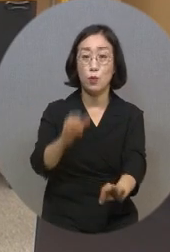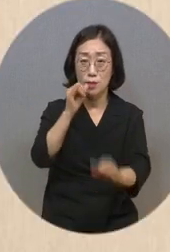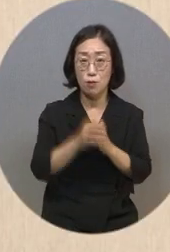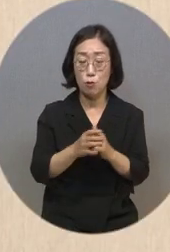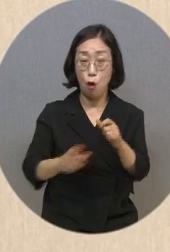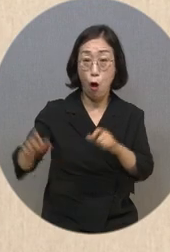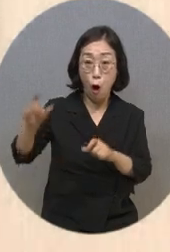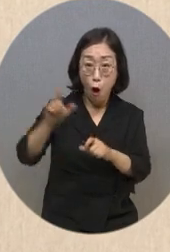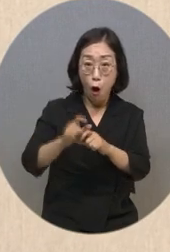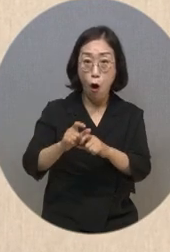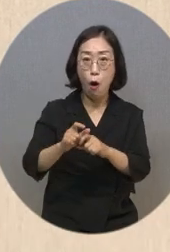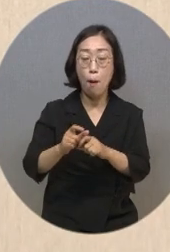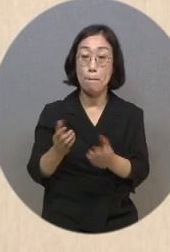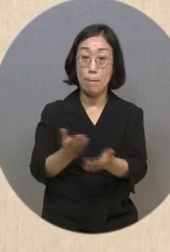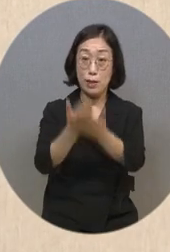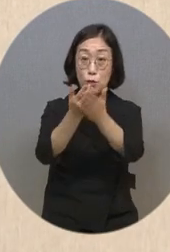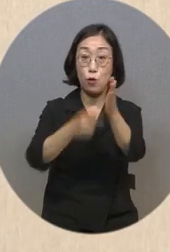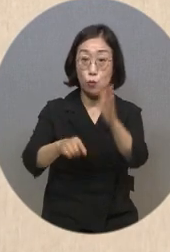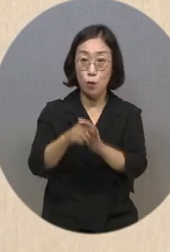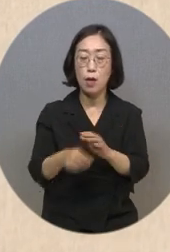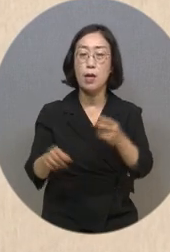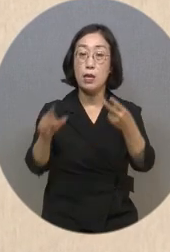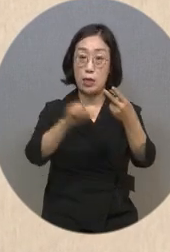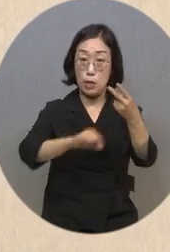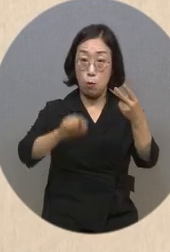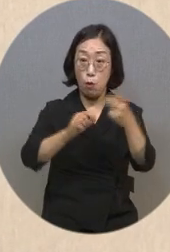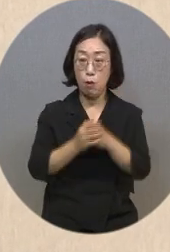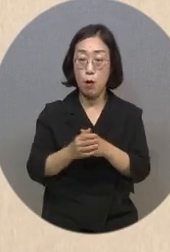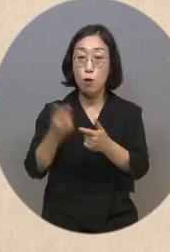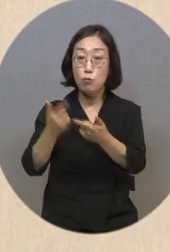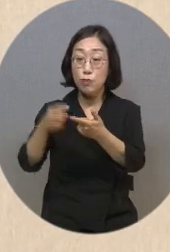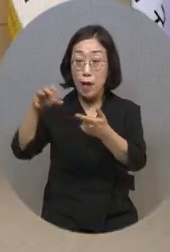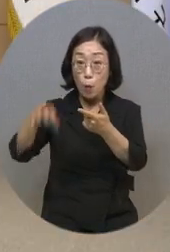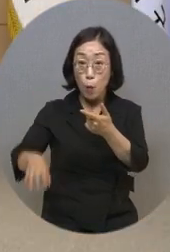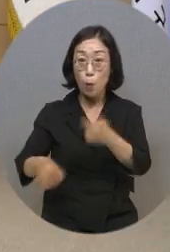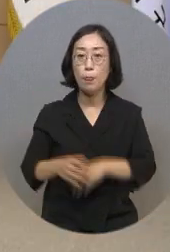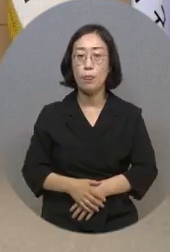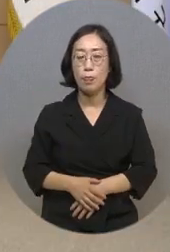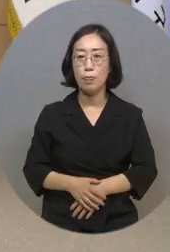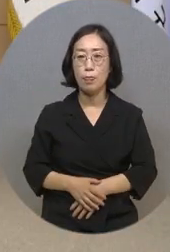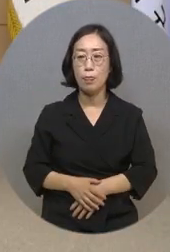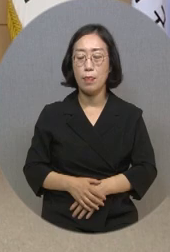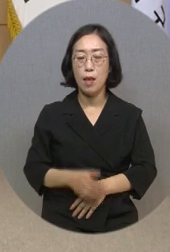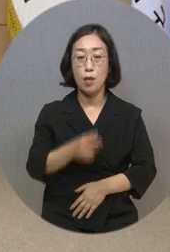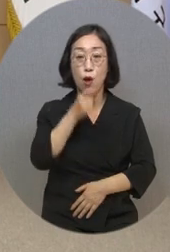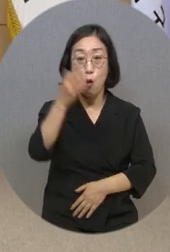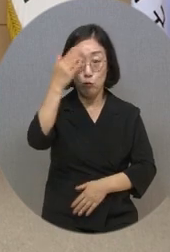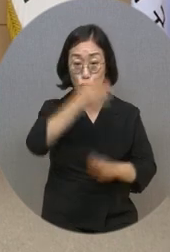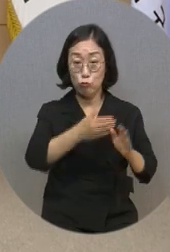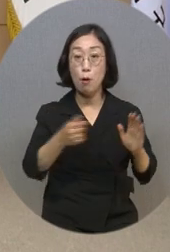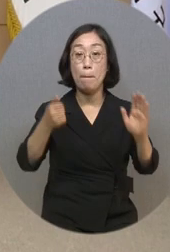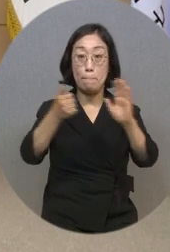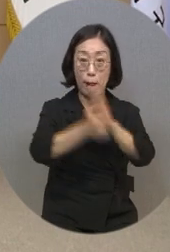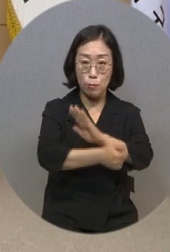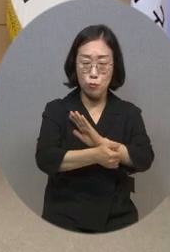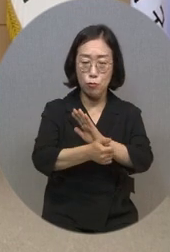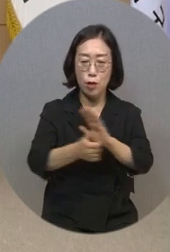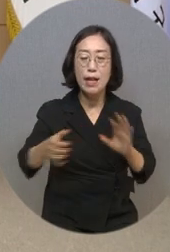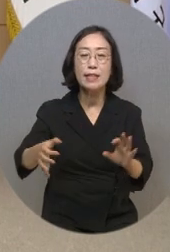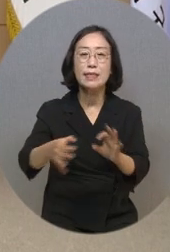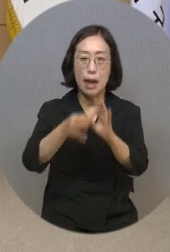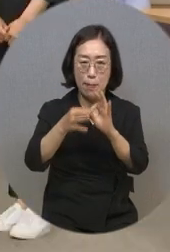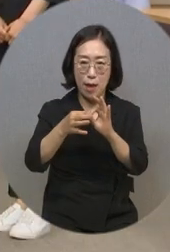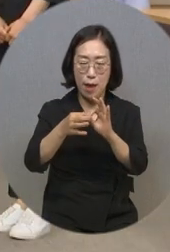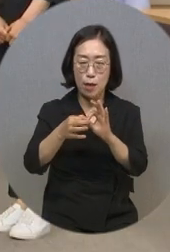이를 더욱 강화하기 위해 지난 2월 해운대구의 하성태 부구청장이 여수시를 방문해 자매결연